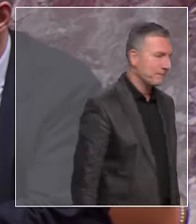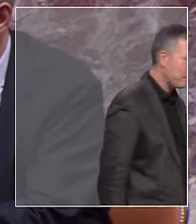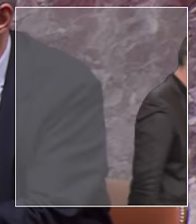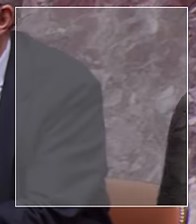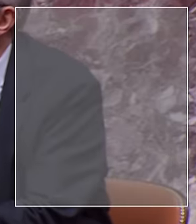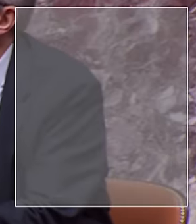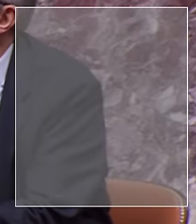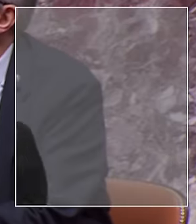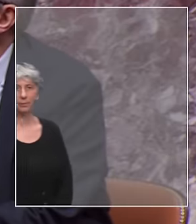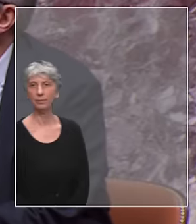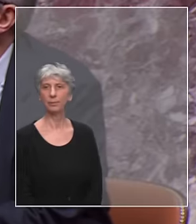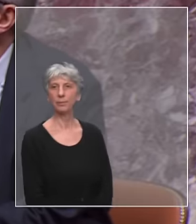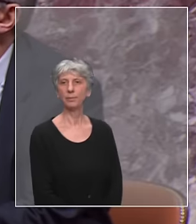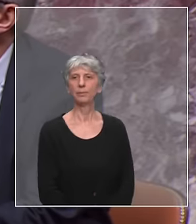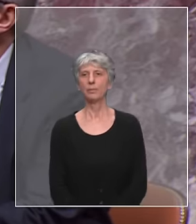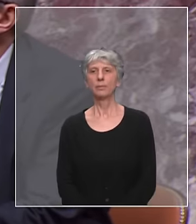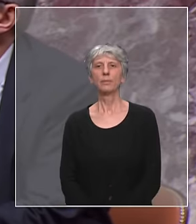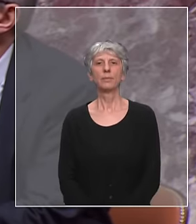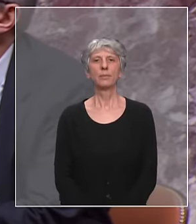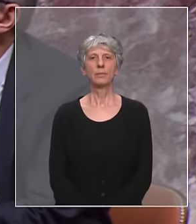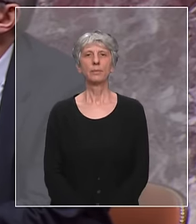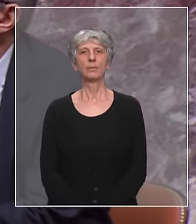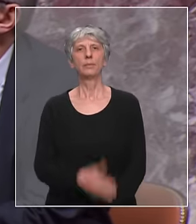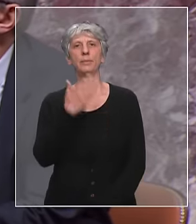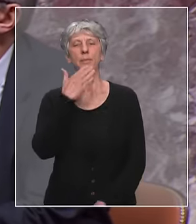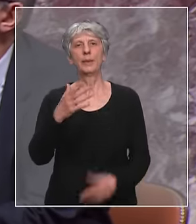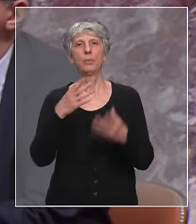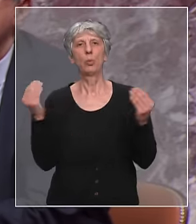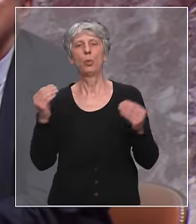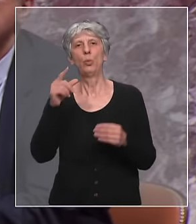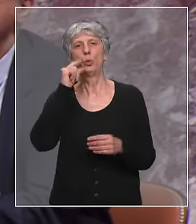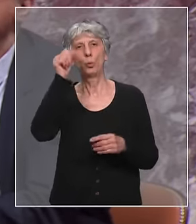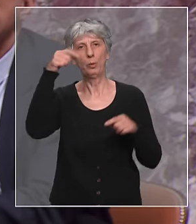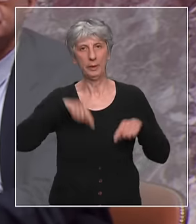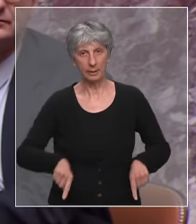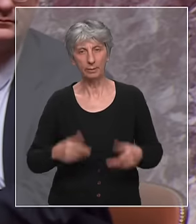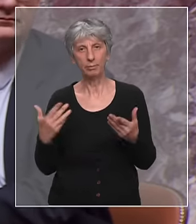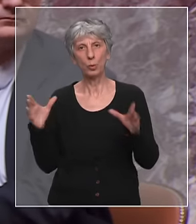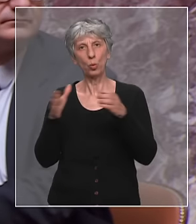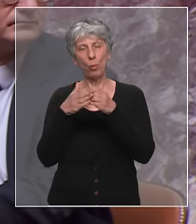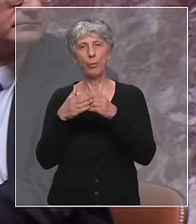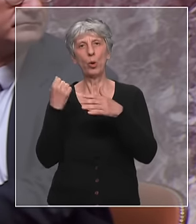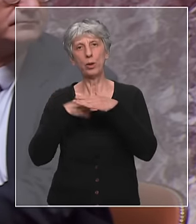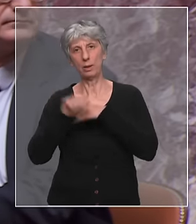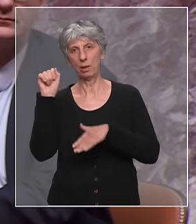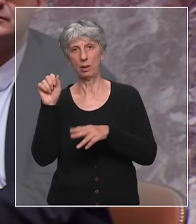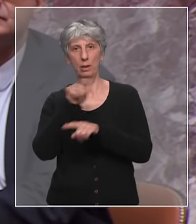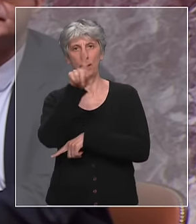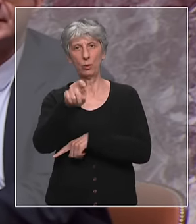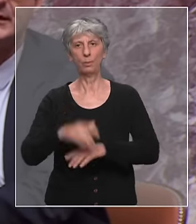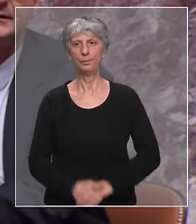Merci beaucoup, monsieur le Premier ministre. La parole est à madame Virginie Lanleau pour le groupe Renaissance. Ah,